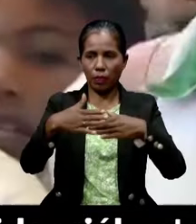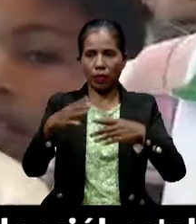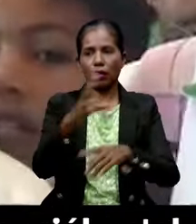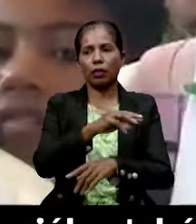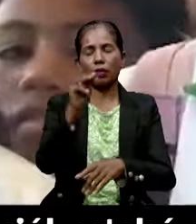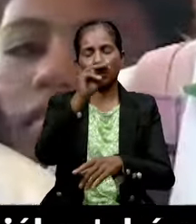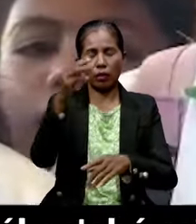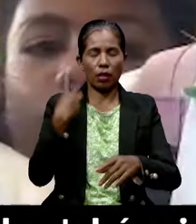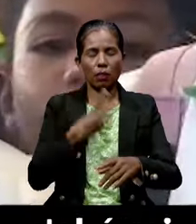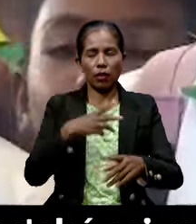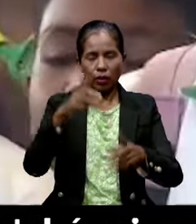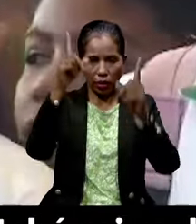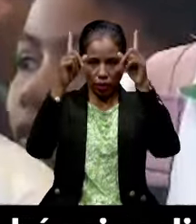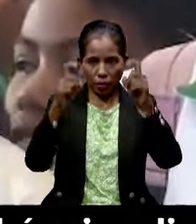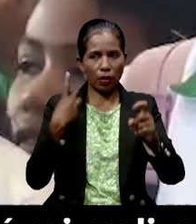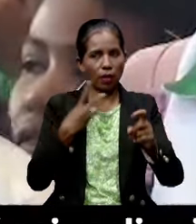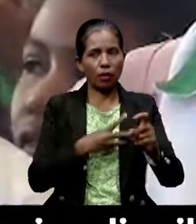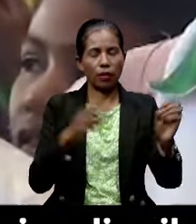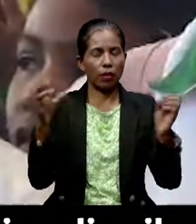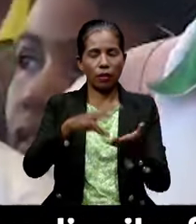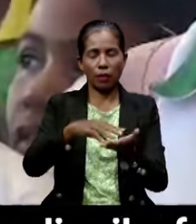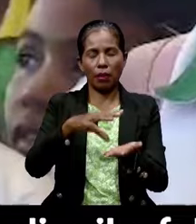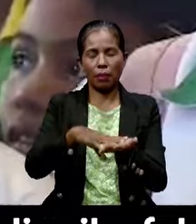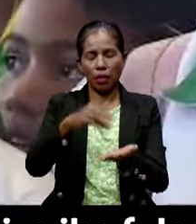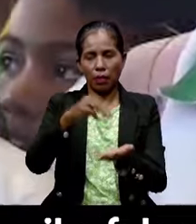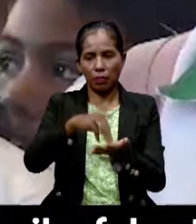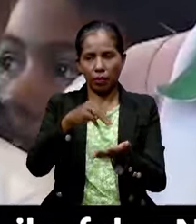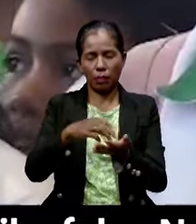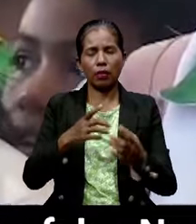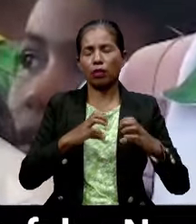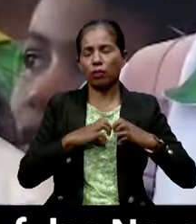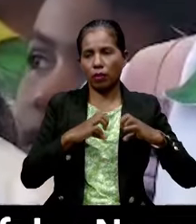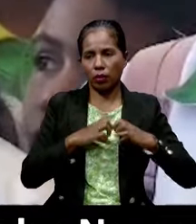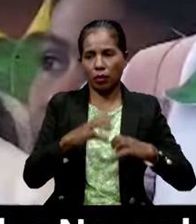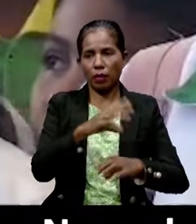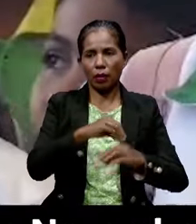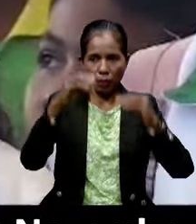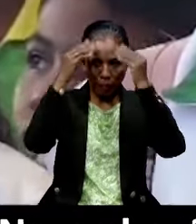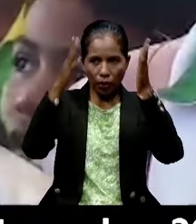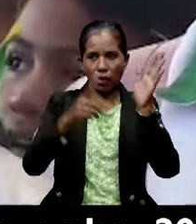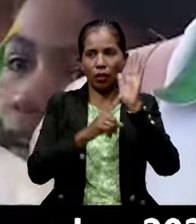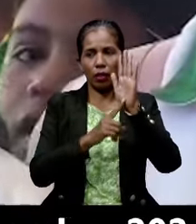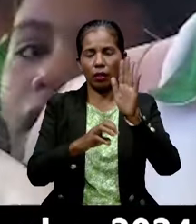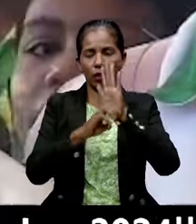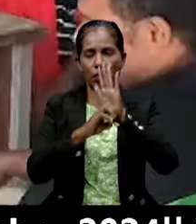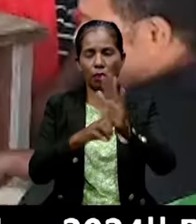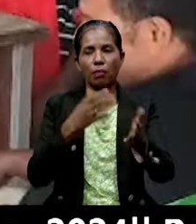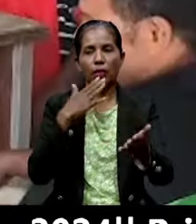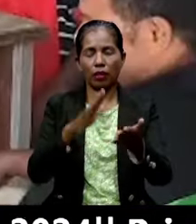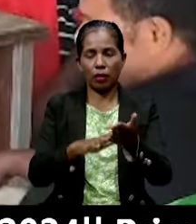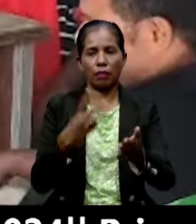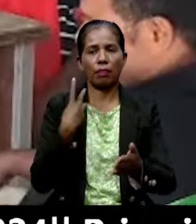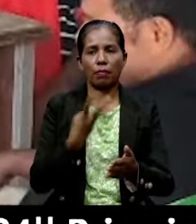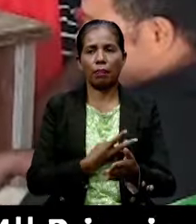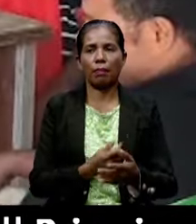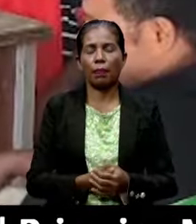setui izame. Hei be amila simu materi lorong hati nala am senti fong moras bayira mestri sih hatur sih ni azem pelat Profesor